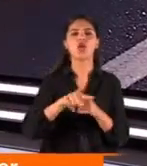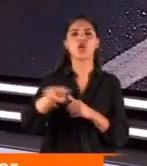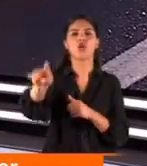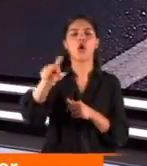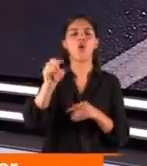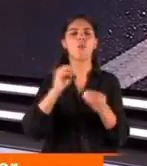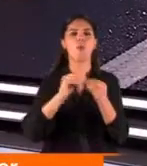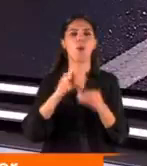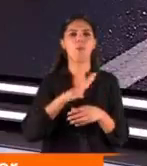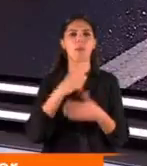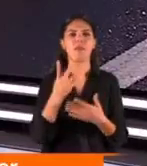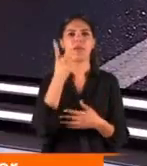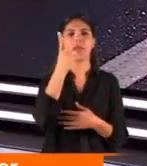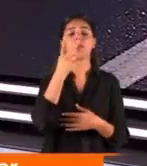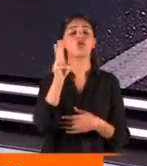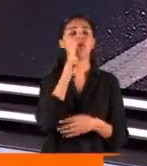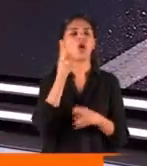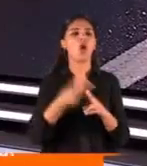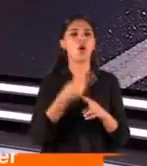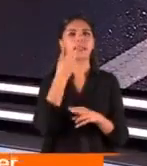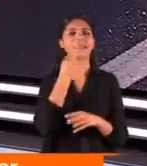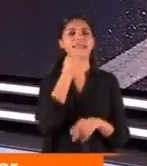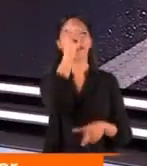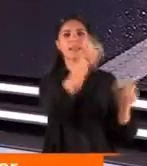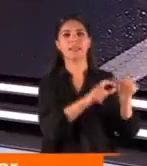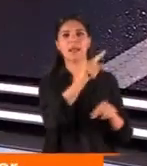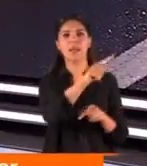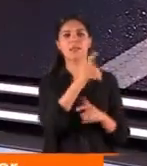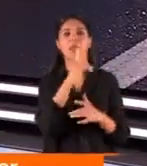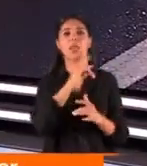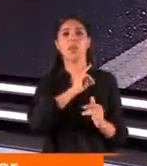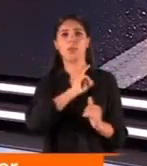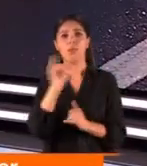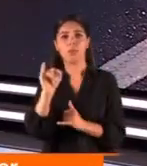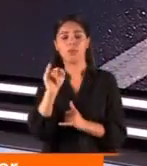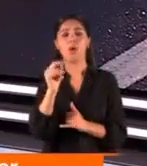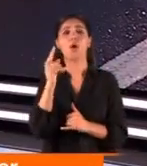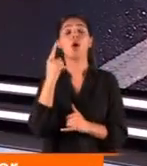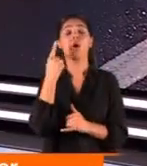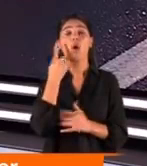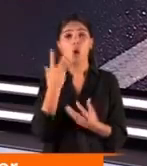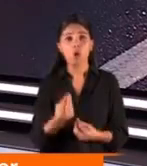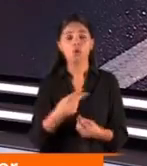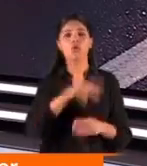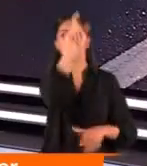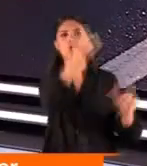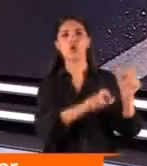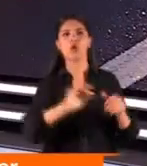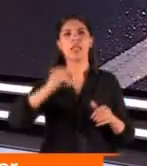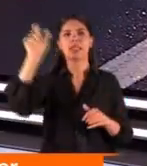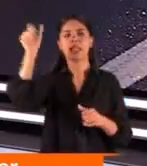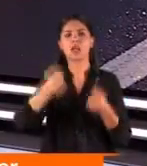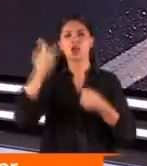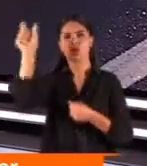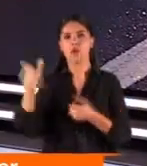konusu. Son örneğini iki genç kadın yaşadı. Maruz kaldıkları sert üslubu görünce kayda giren yolcular taksi sürücüsünden maske